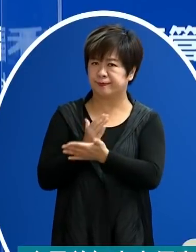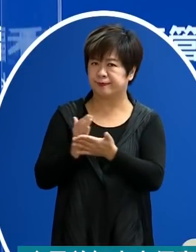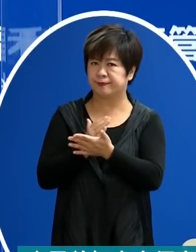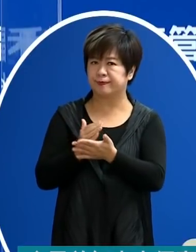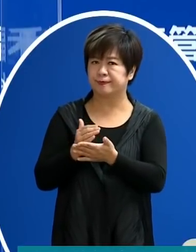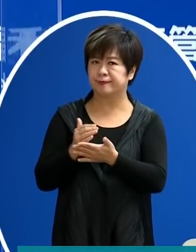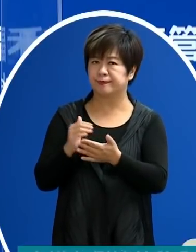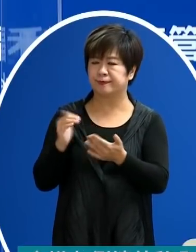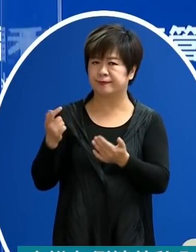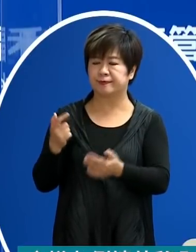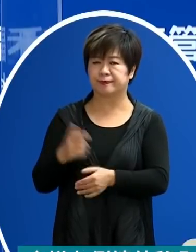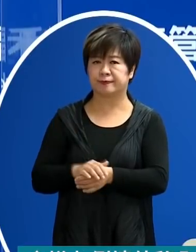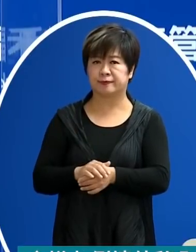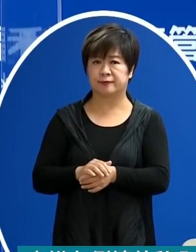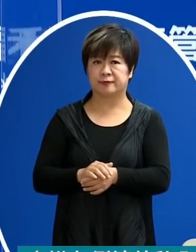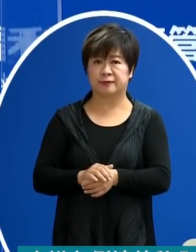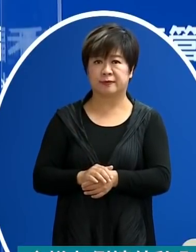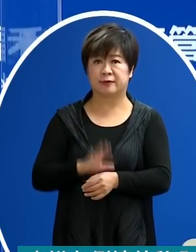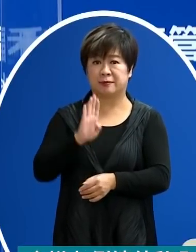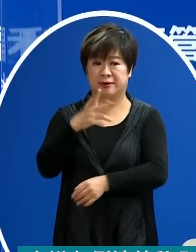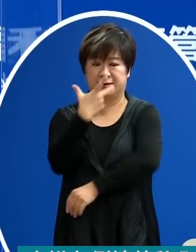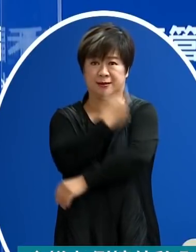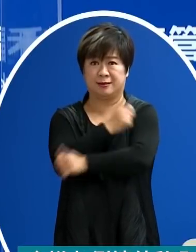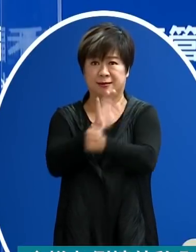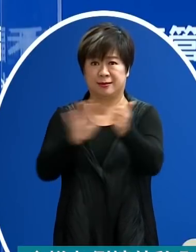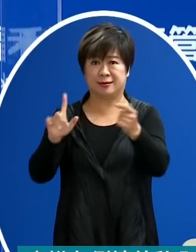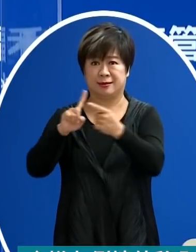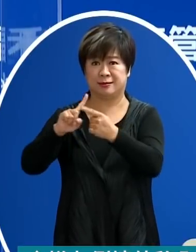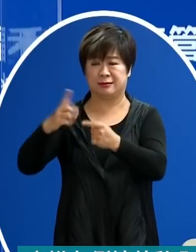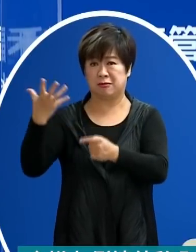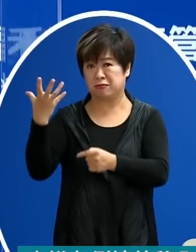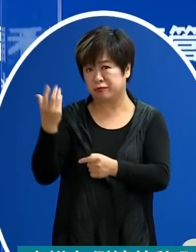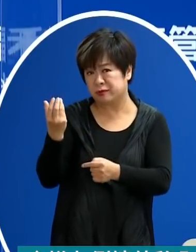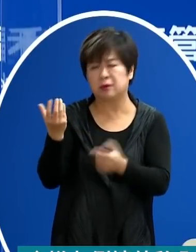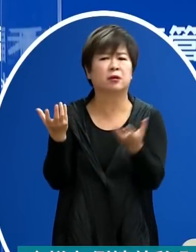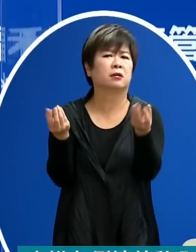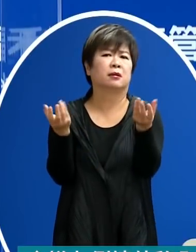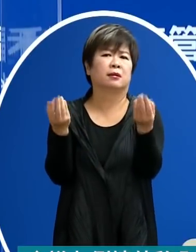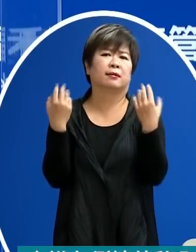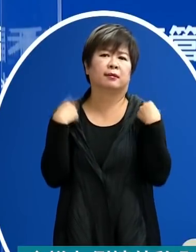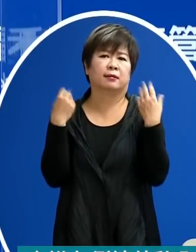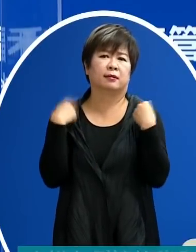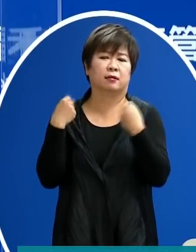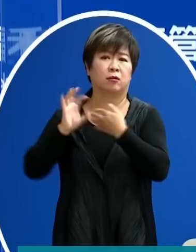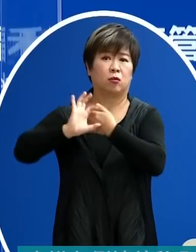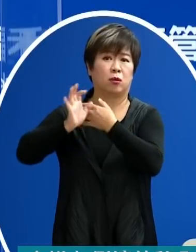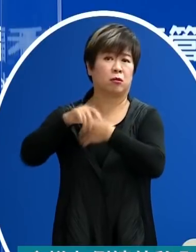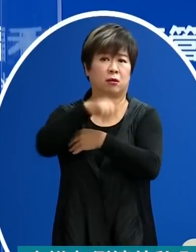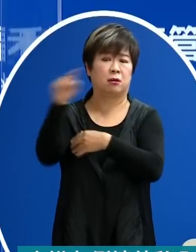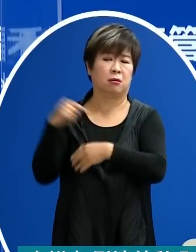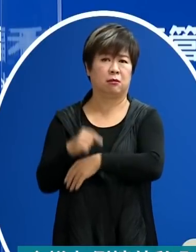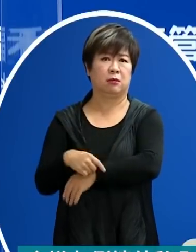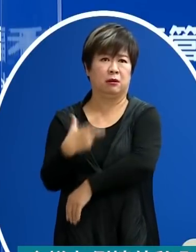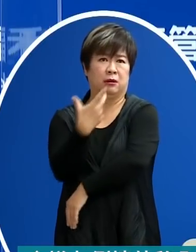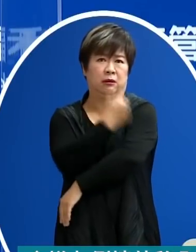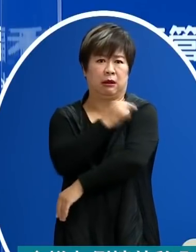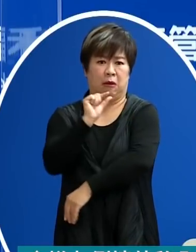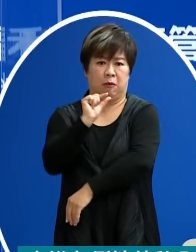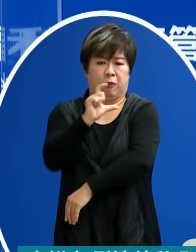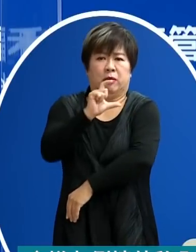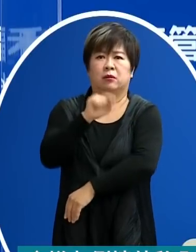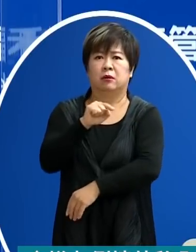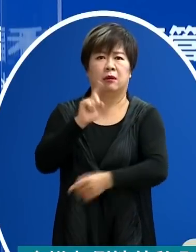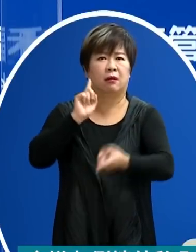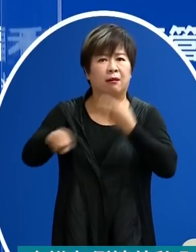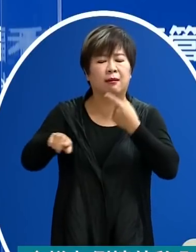来对于 BNT 的打气并没有影响。那在国外的行情却这种哈超打的部分也没有